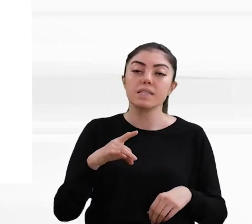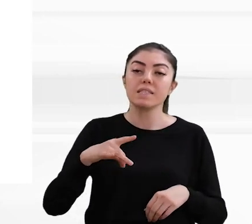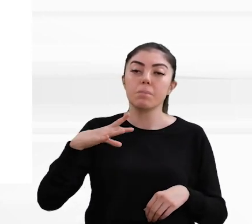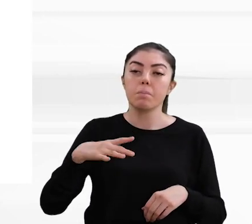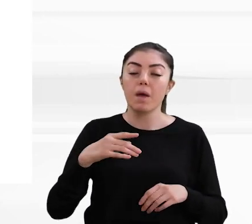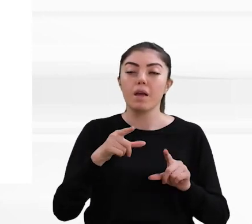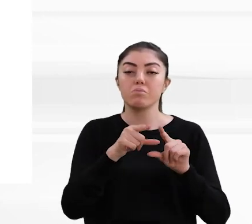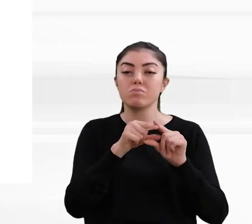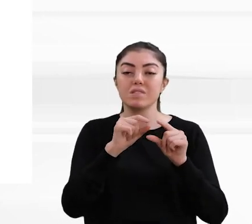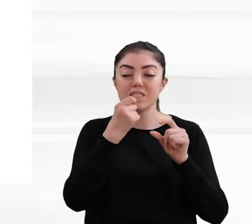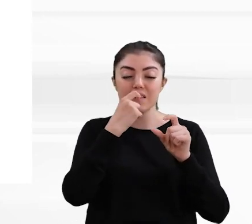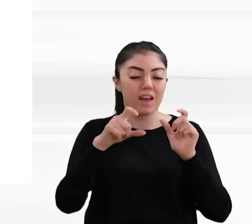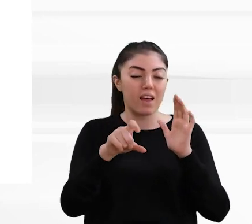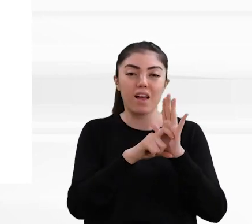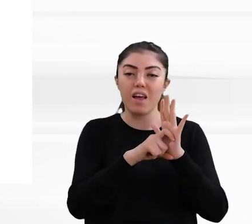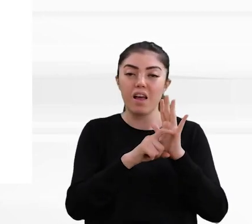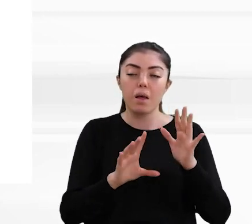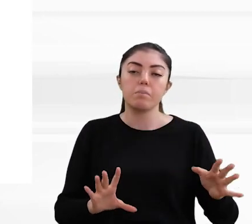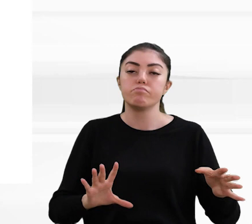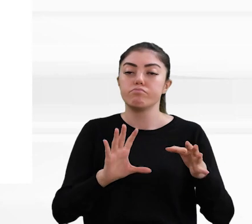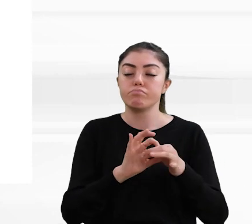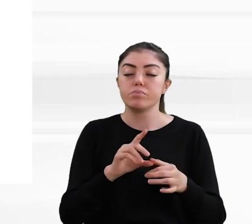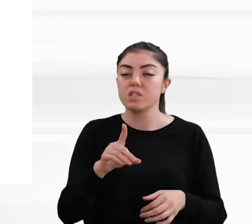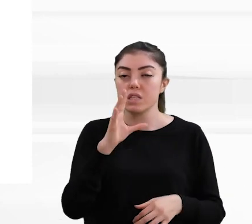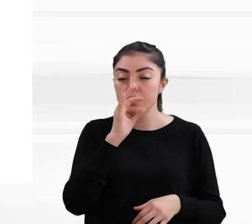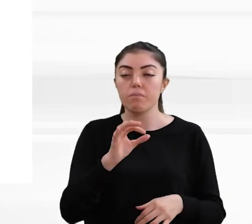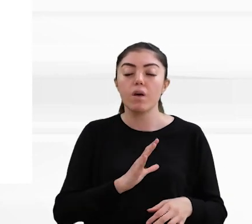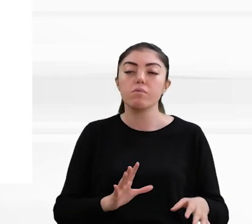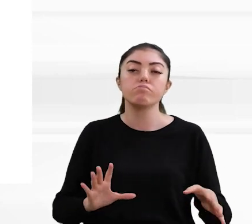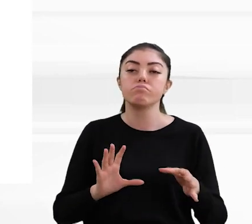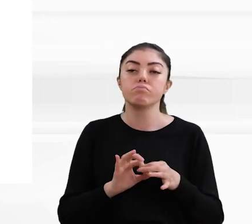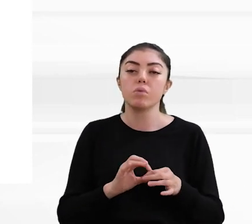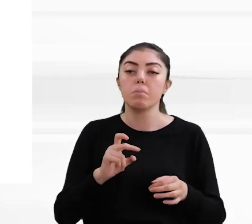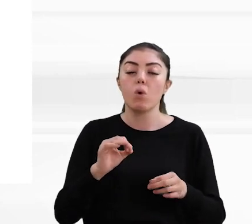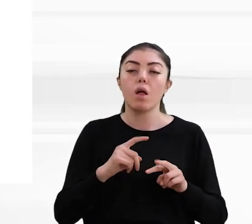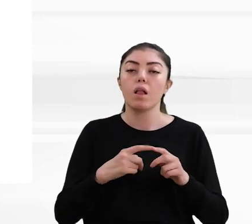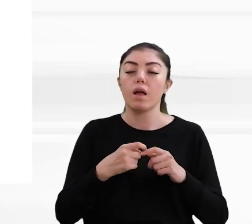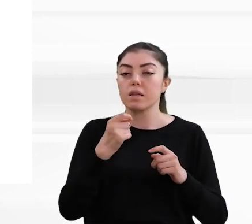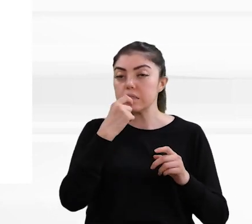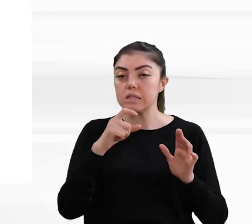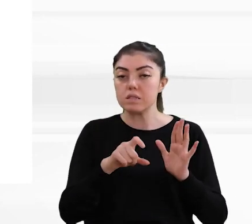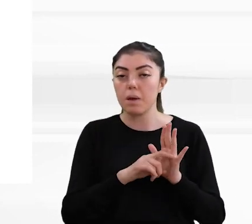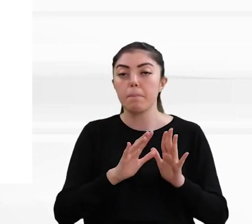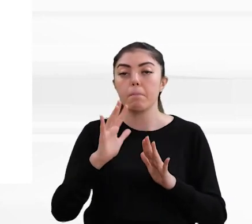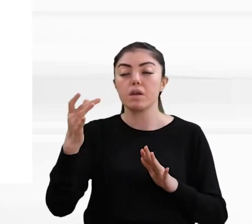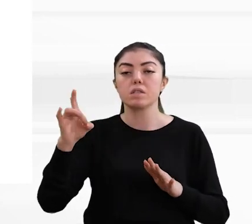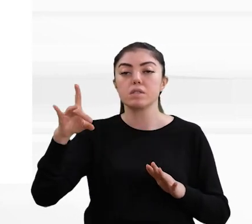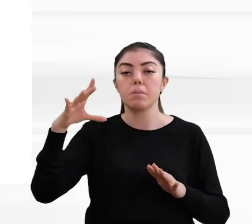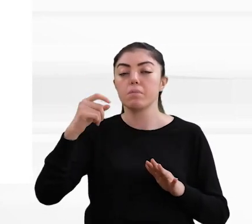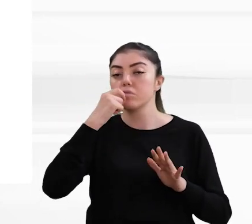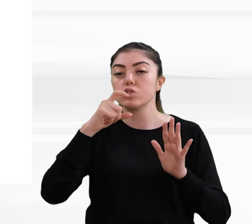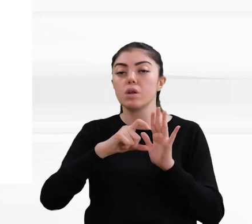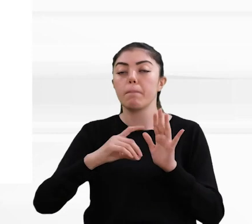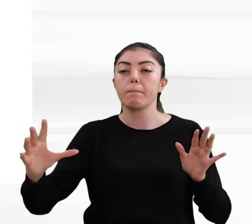sperm çekirdekleri birleşecek diye Şuradaki arkadaşla bilirsek Tipolar çekirdekleri diğer sperm